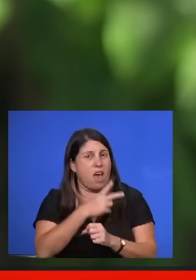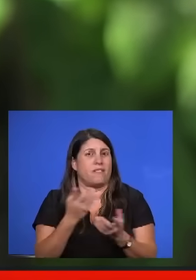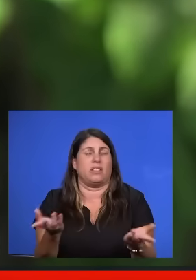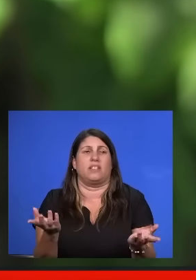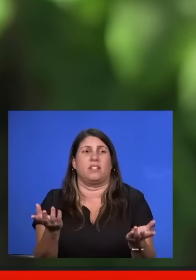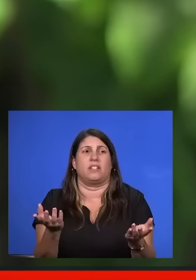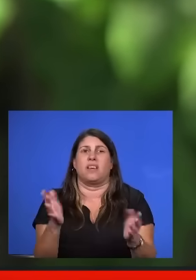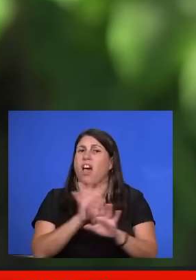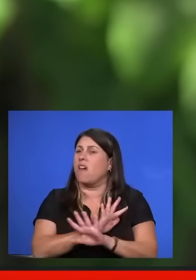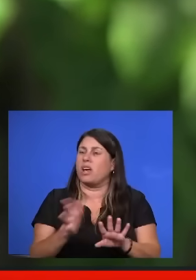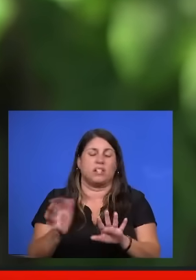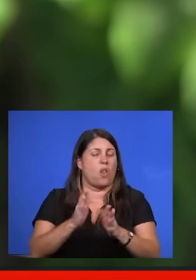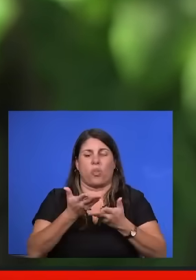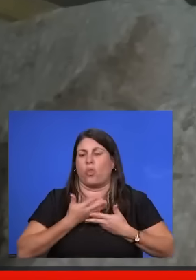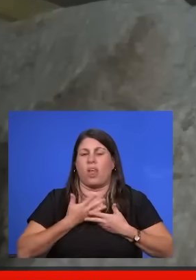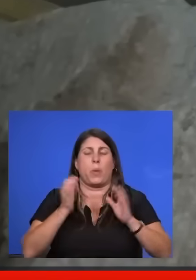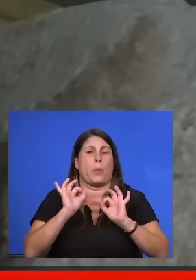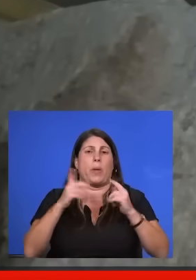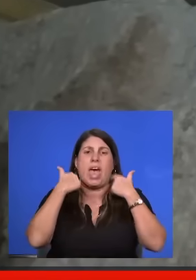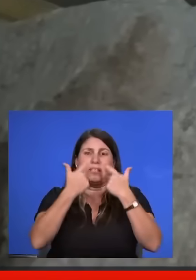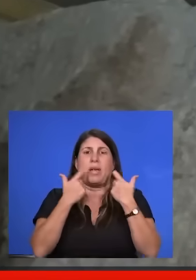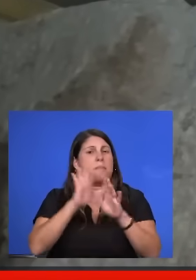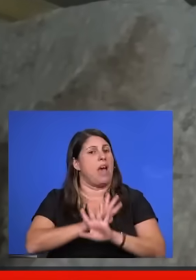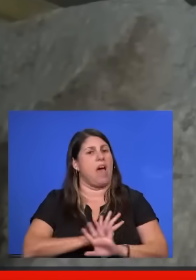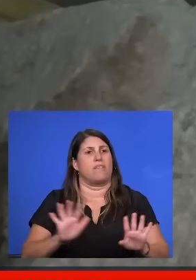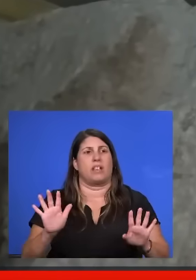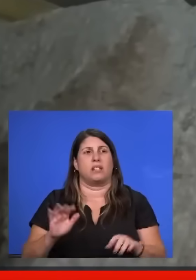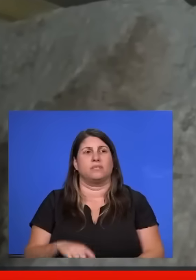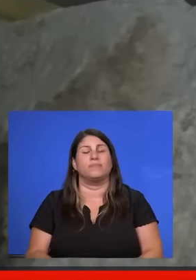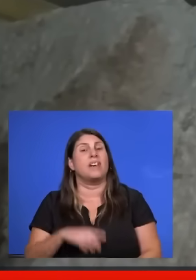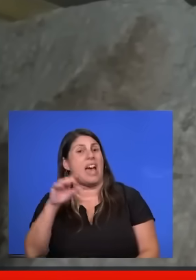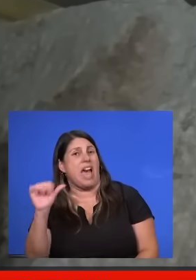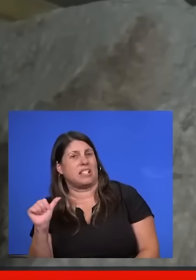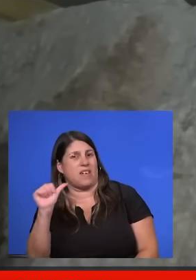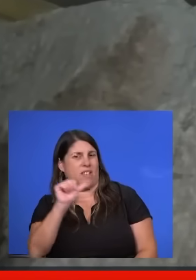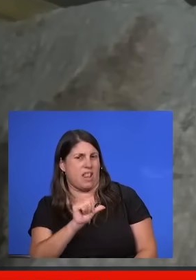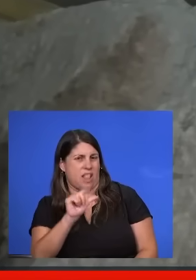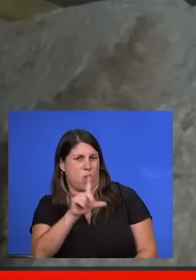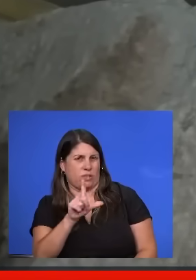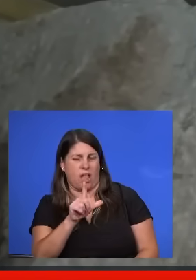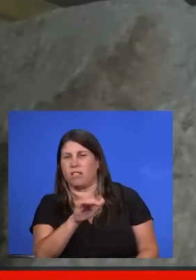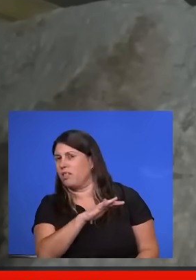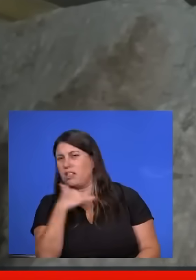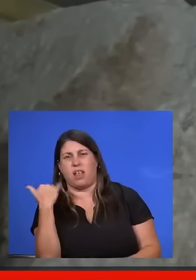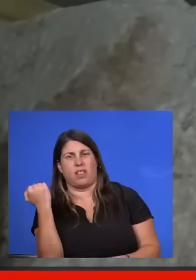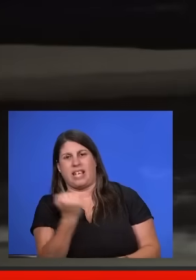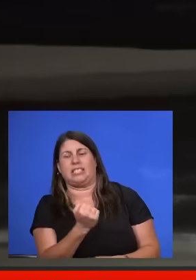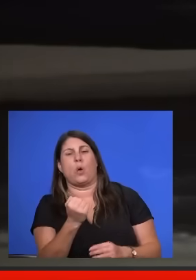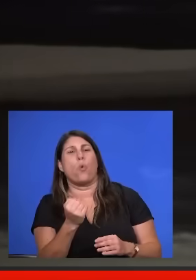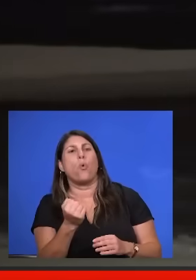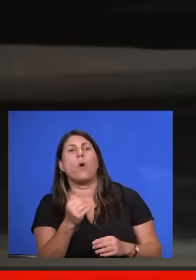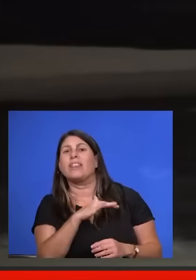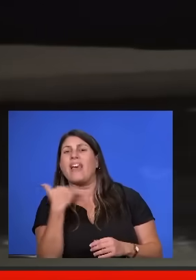אחד לא נותן לי שום הסברים. אריה ואלי אוזה נרצחו בטבח בזיקים, הם לא היו שם לבד.